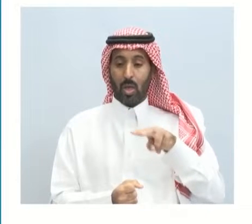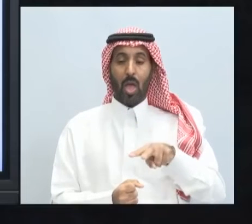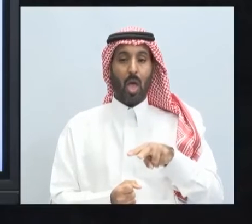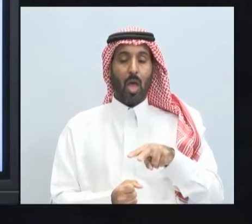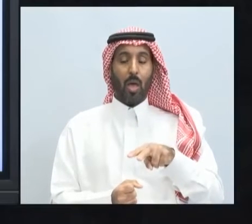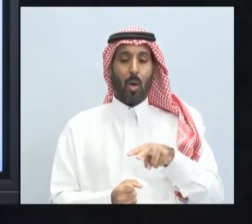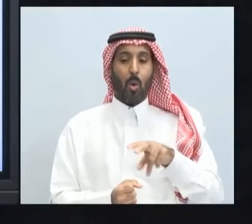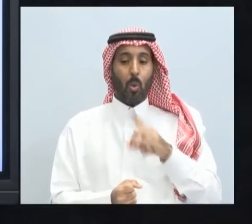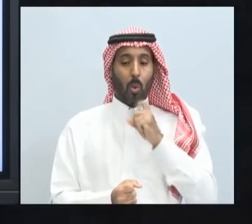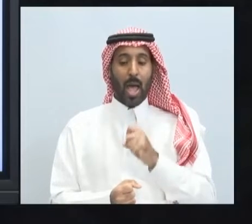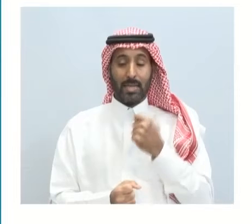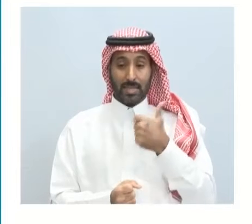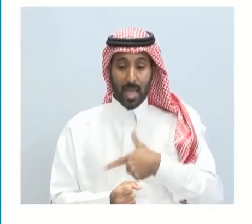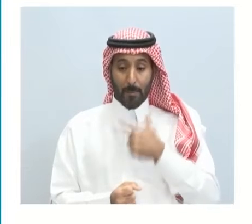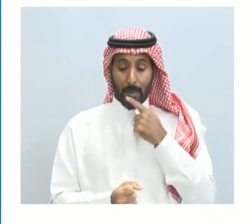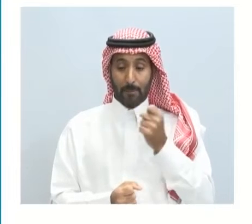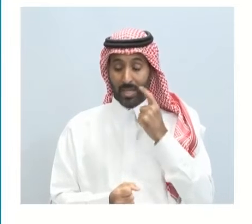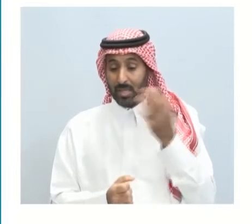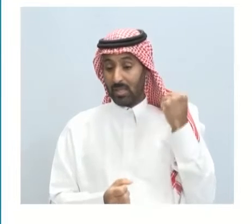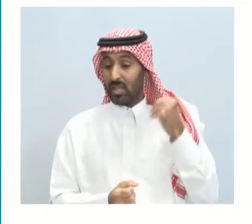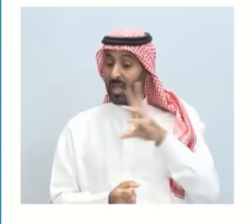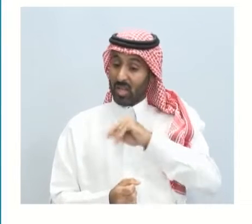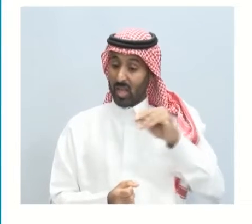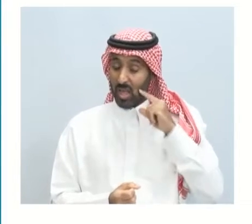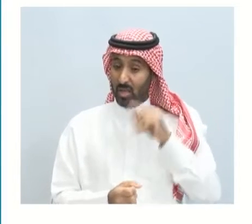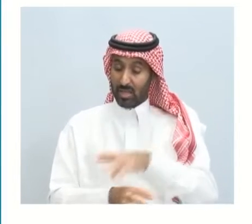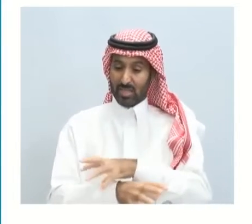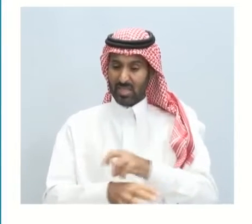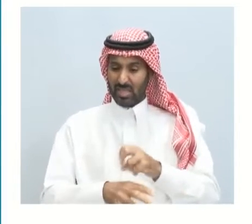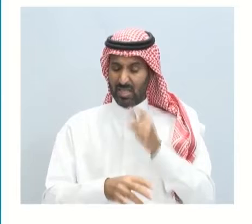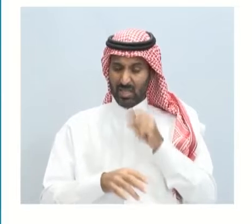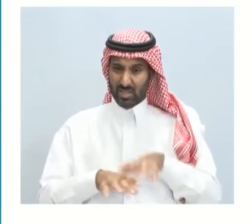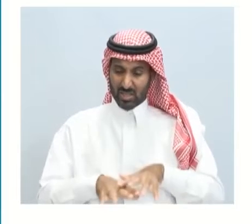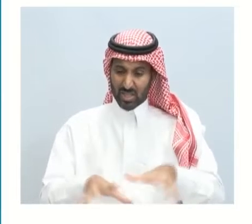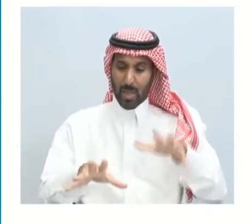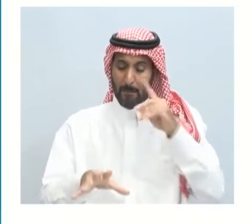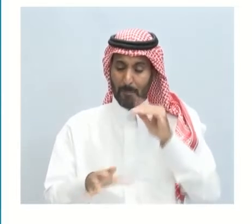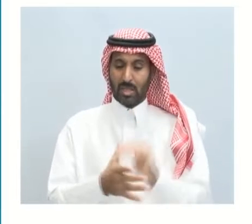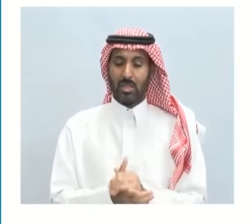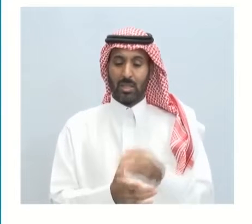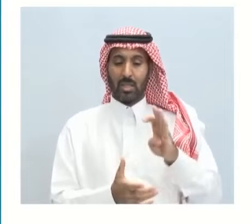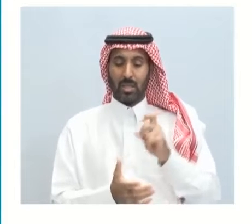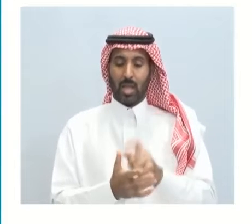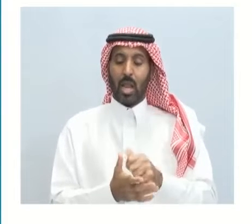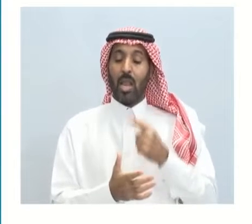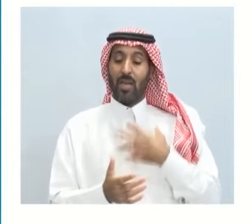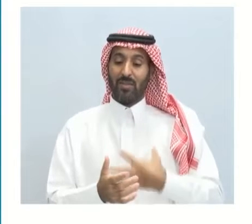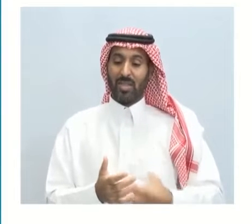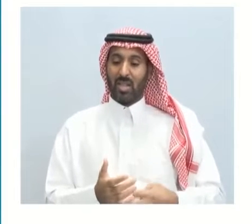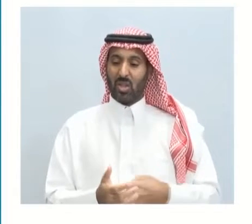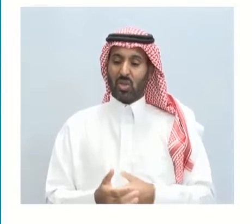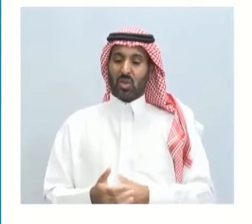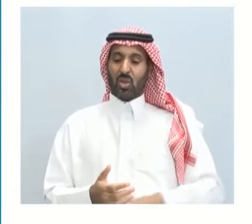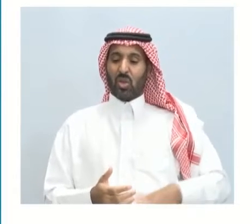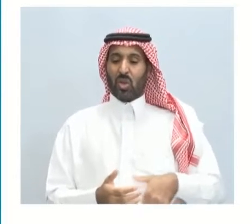انه يشبه تفشي مرض او بكتيريا القولون